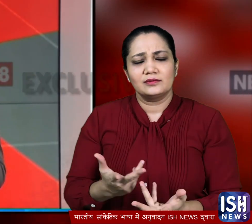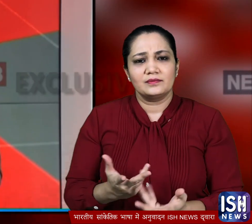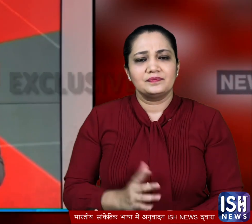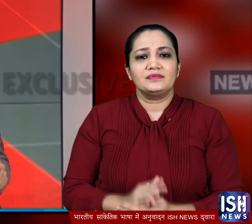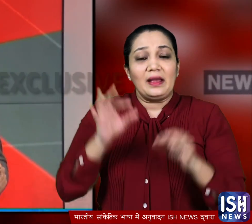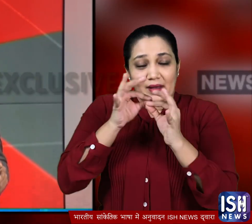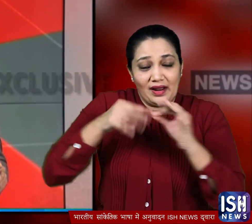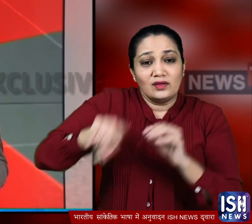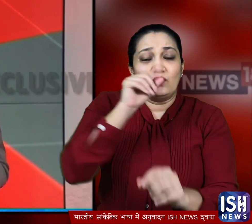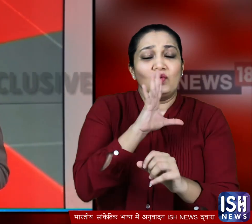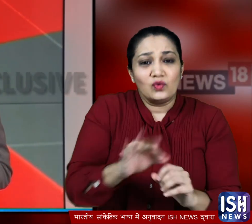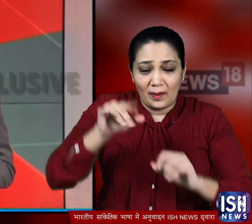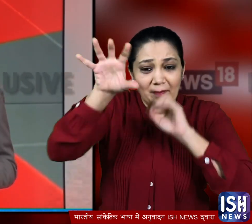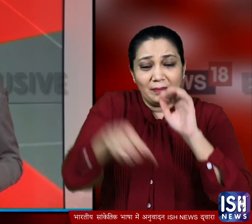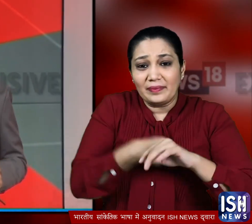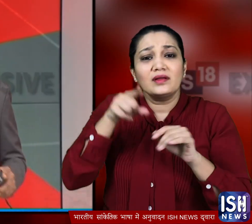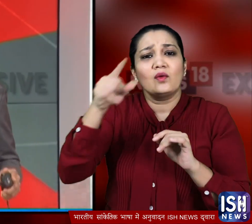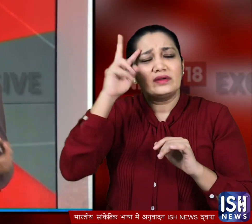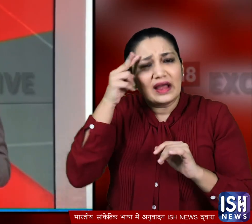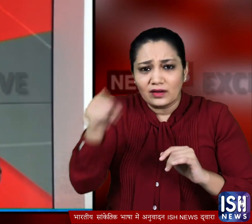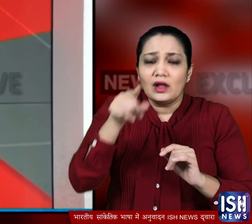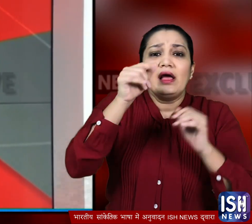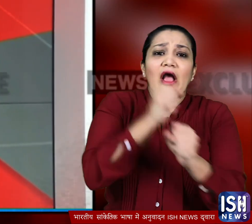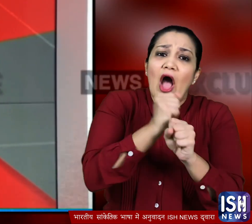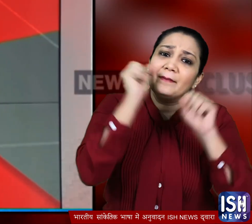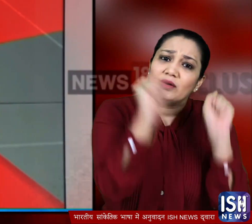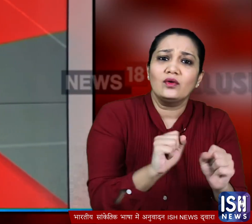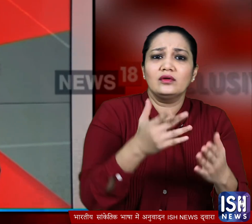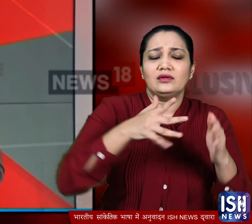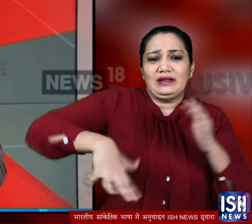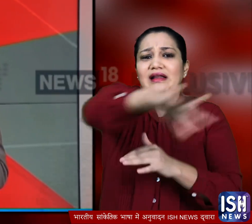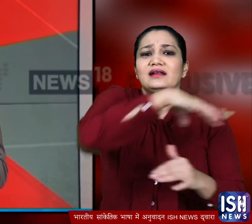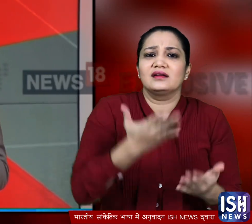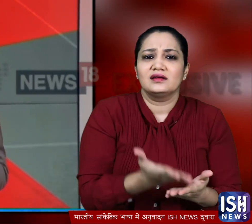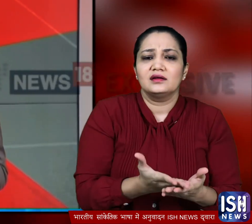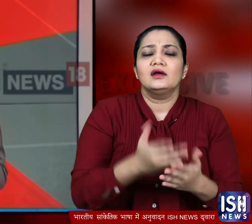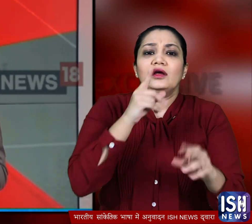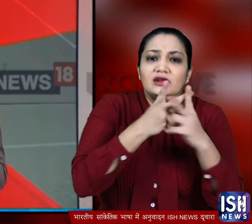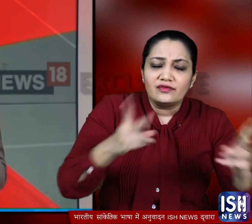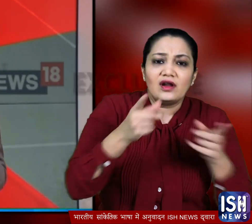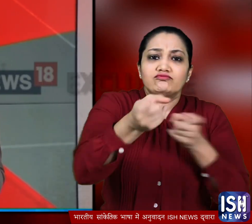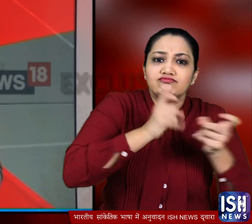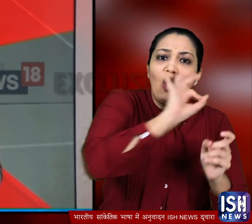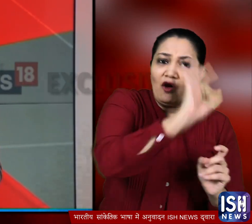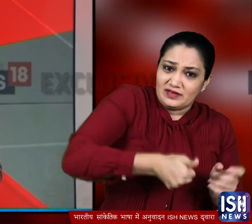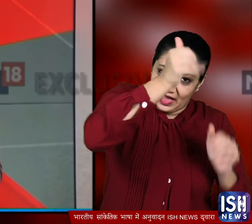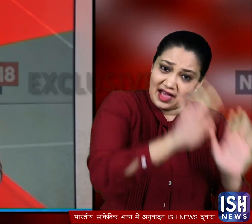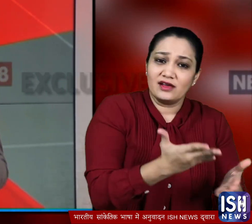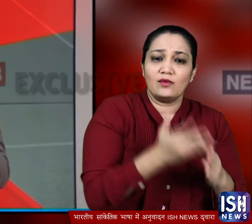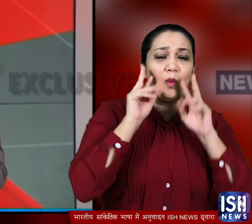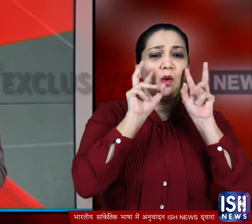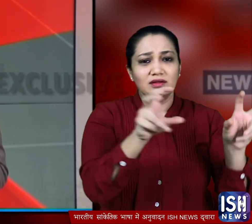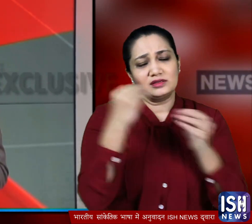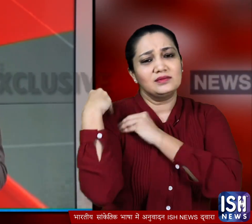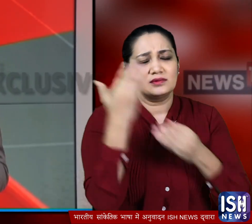जबकि 12 में तो ये कथित चोर को भीड़ ने सरकारी मंडी में पकड़ा, जहां मंडी की सुरक्षा के लिए जिम्मेदार अधिकारी भी थे।